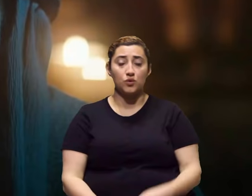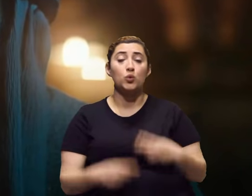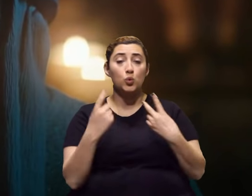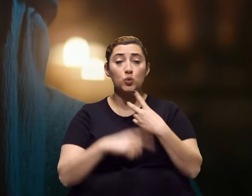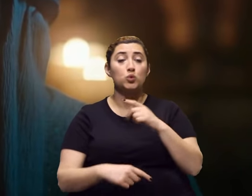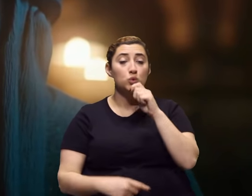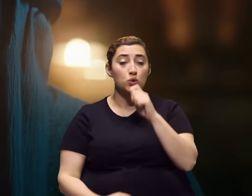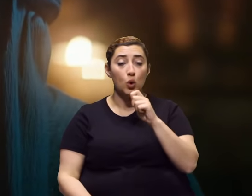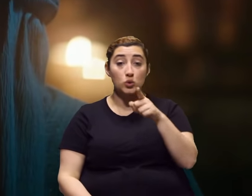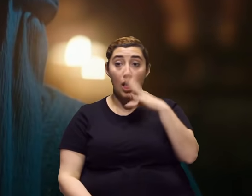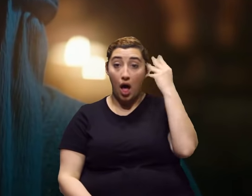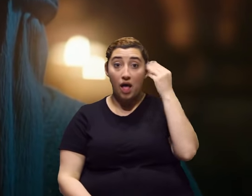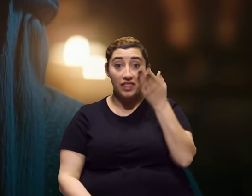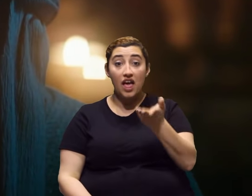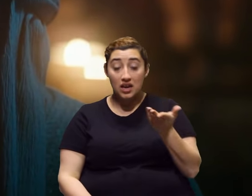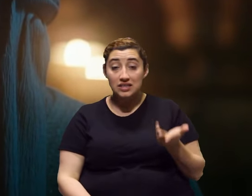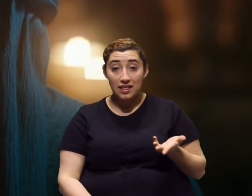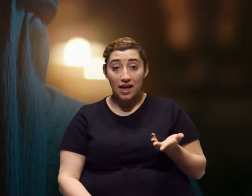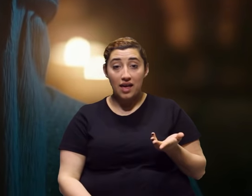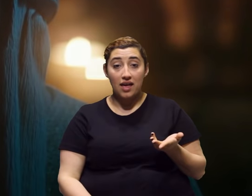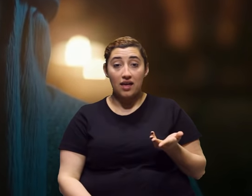Yunus sözün anlar isen,